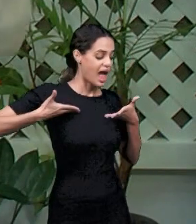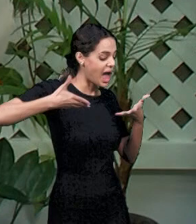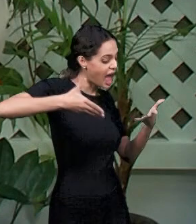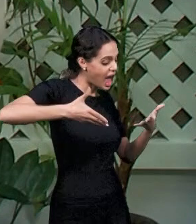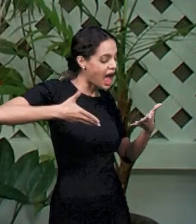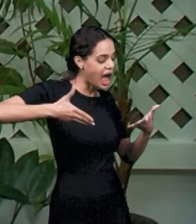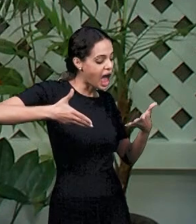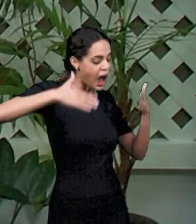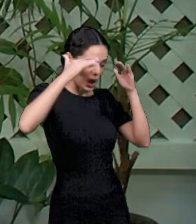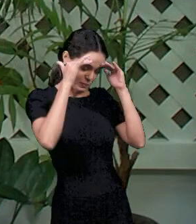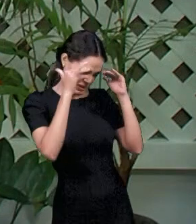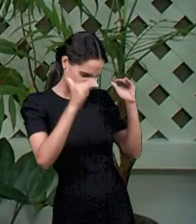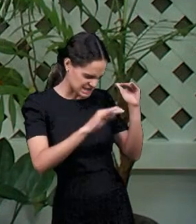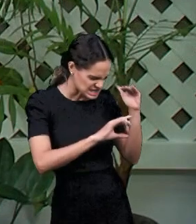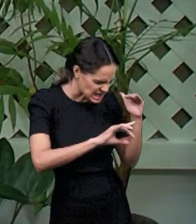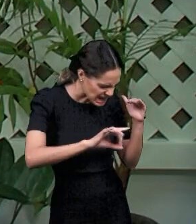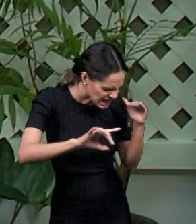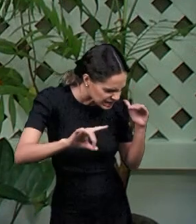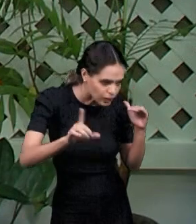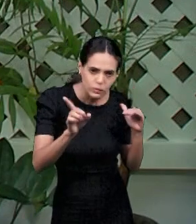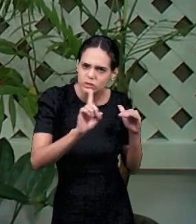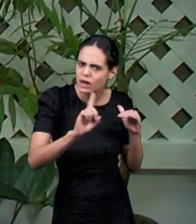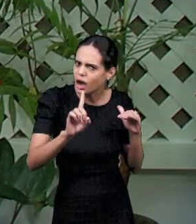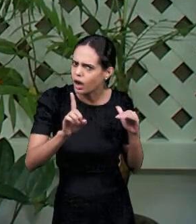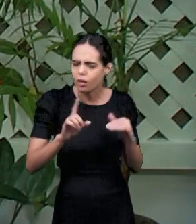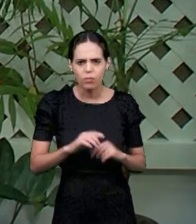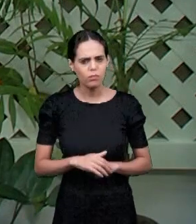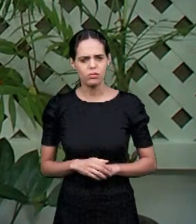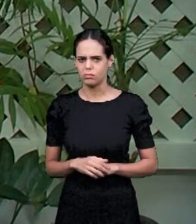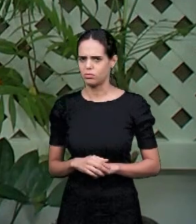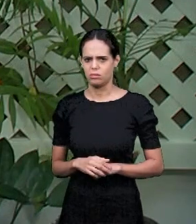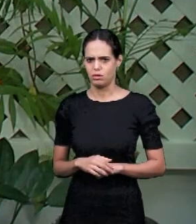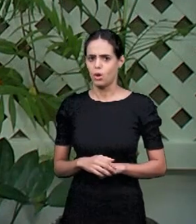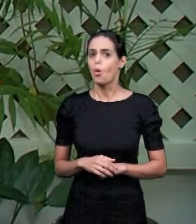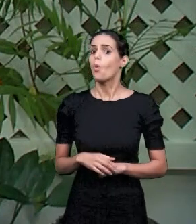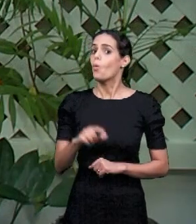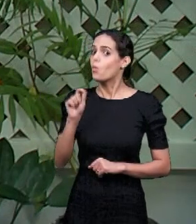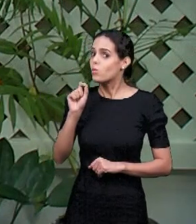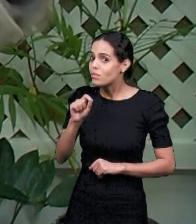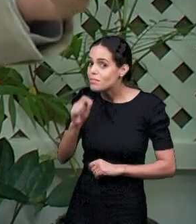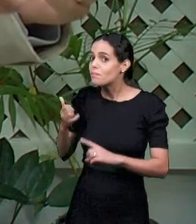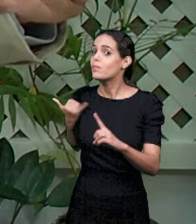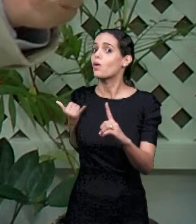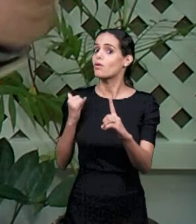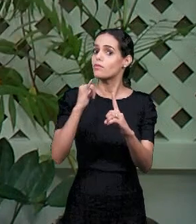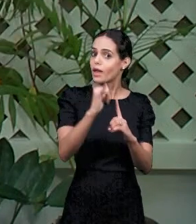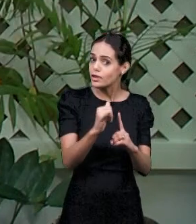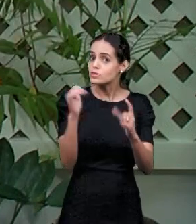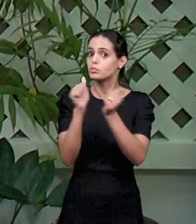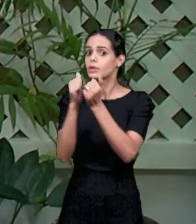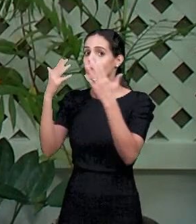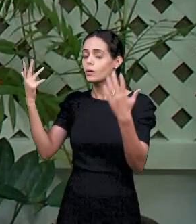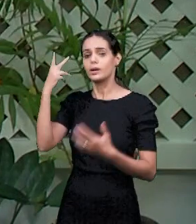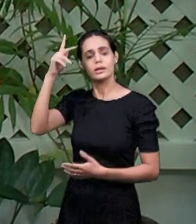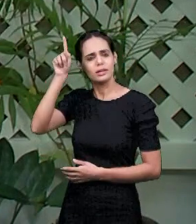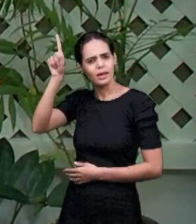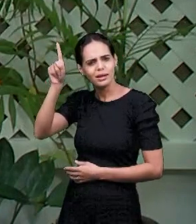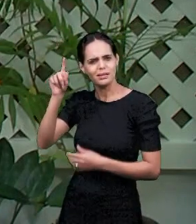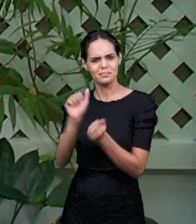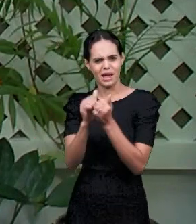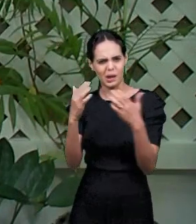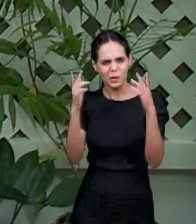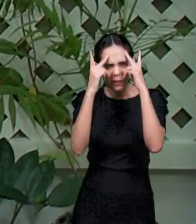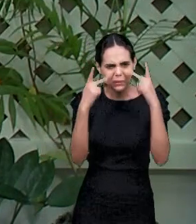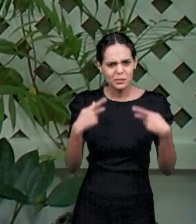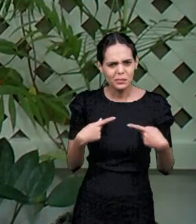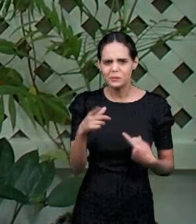a des moments. C'est ce qui est prophétique va se faire. C'est pour la gloire du nom du Seigneur. Ce n'est pas pour la gloire de l'homme. Ce n'est pas